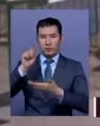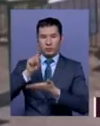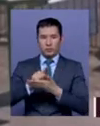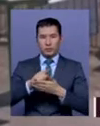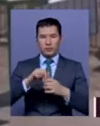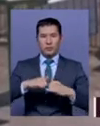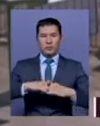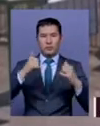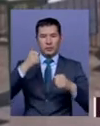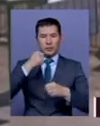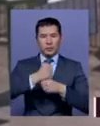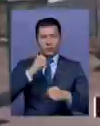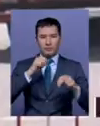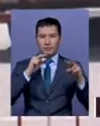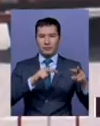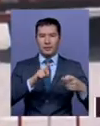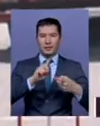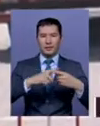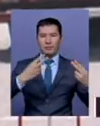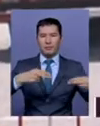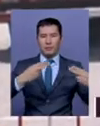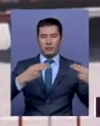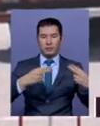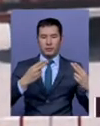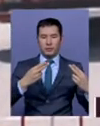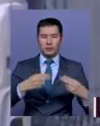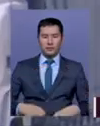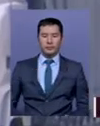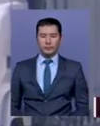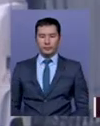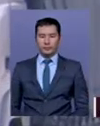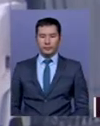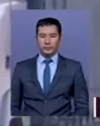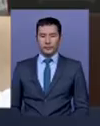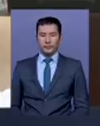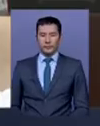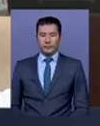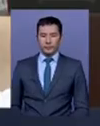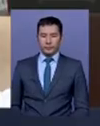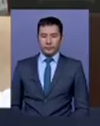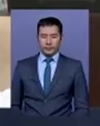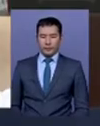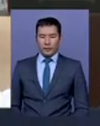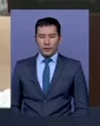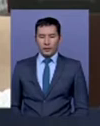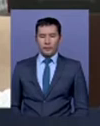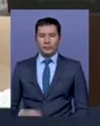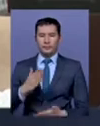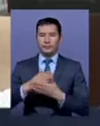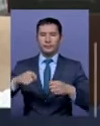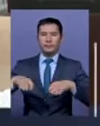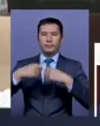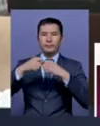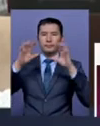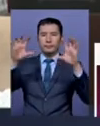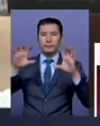контроль в этом направлении и направил на имя премьер-министра депутатский запрос. Имеют место такие нарушения законности,